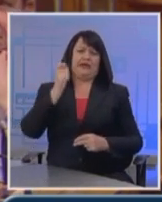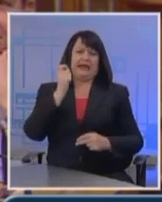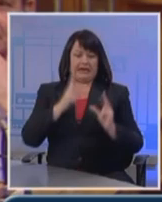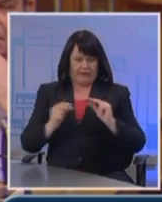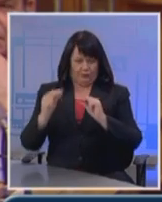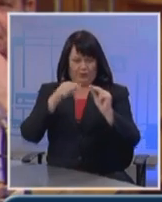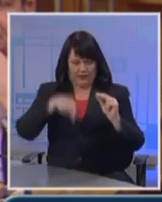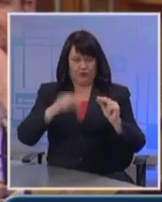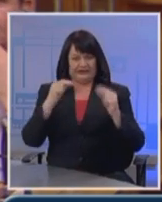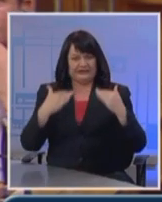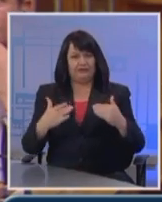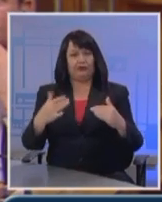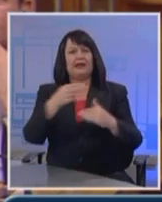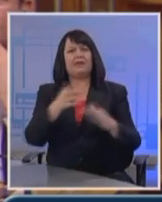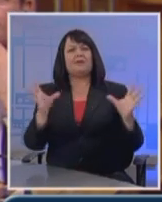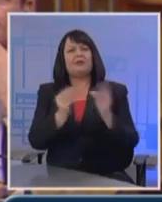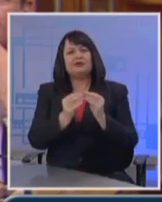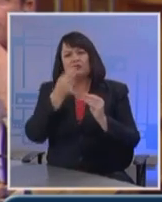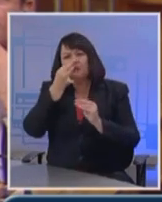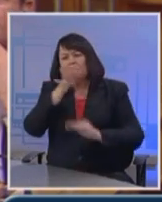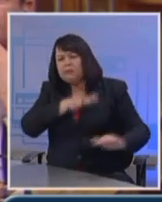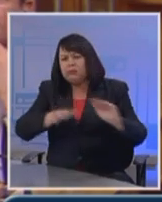Βουλή για τη διαπλοκή και τη διαφθορά,